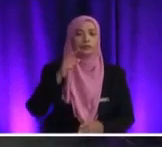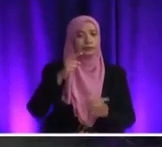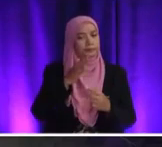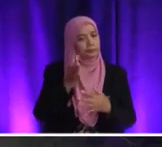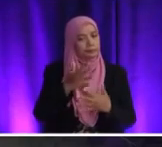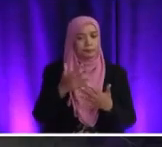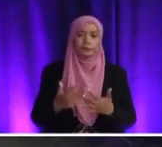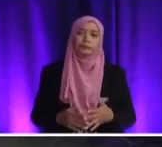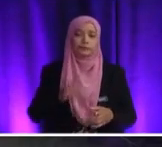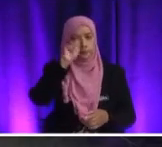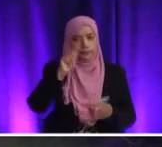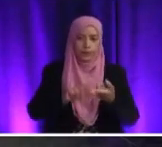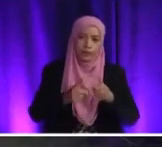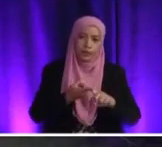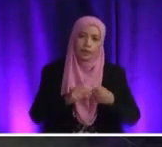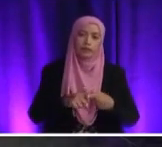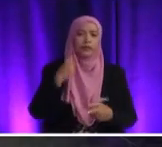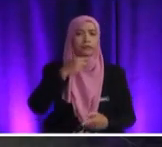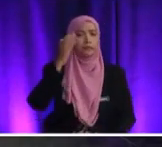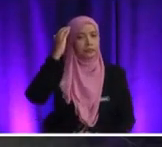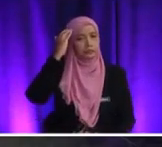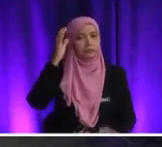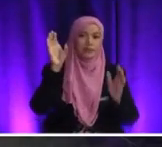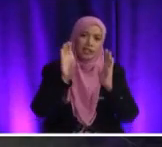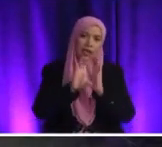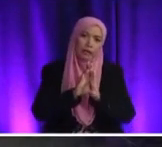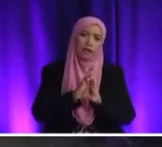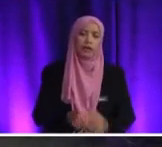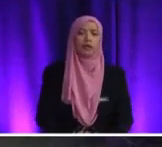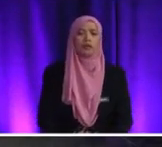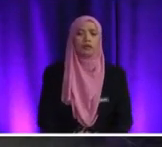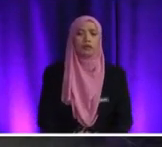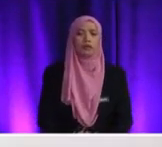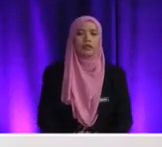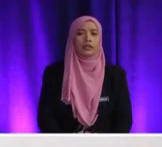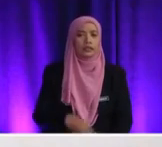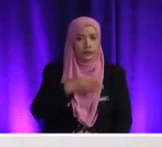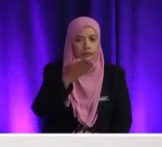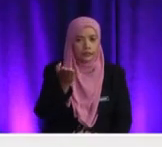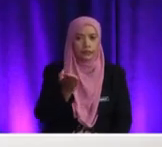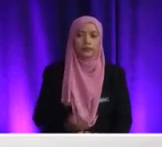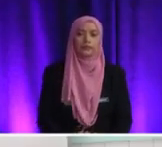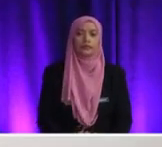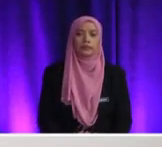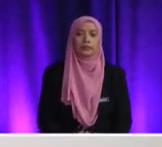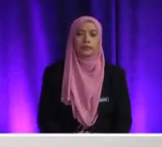kita yang lain Siapa tahu ya Gang nih udah Hai Jelly Kayla Kayla